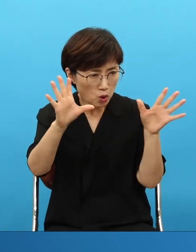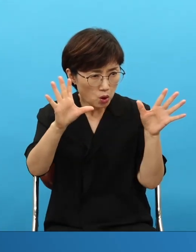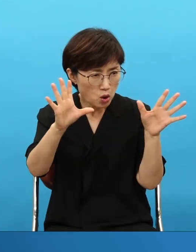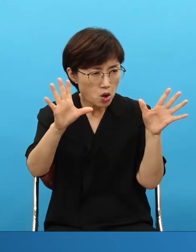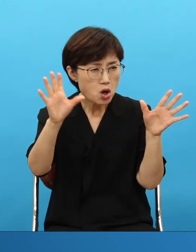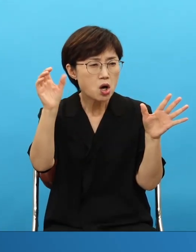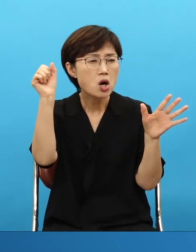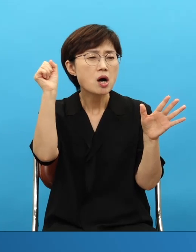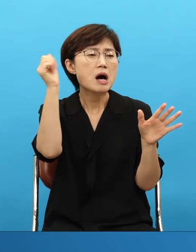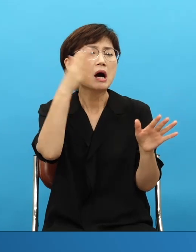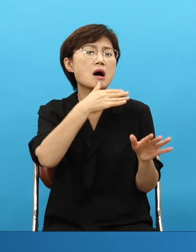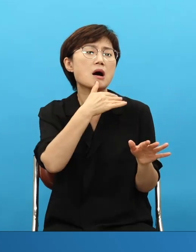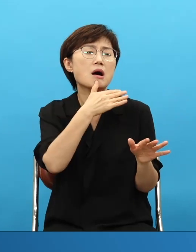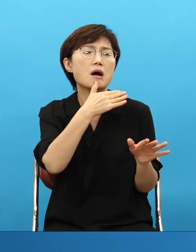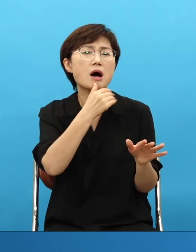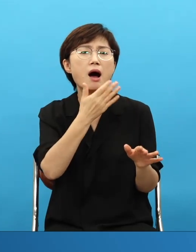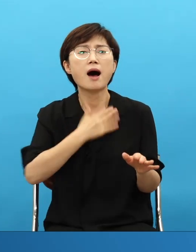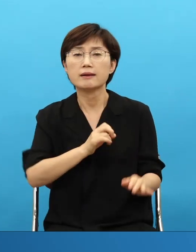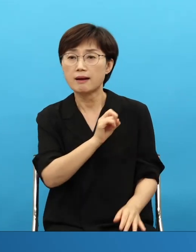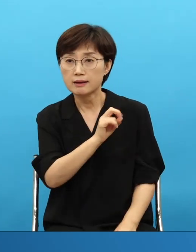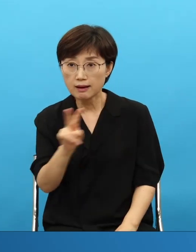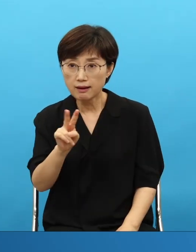때문에 237이 이해되죠.